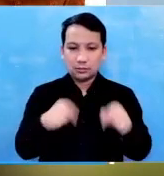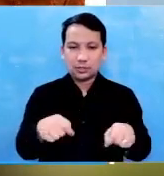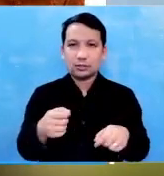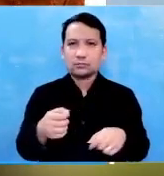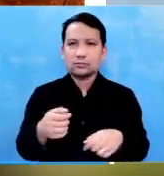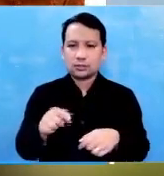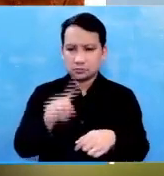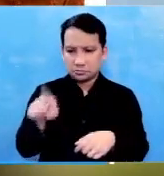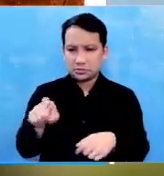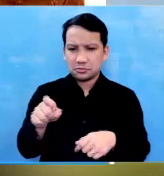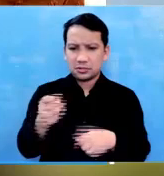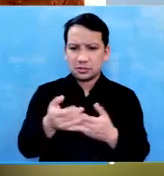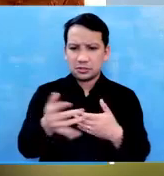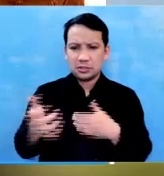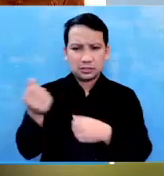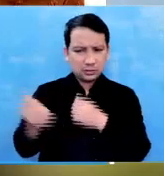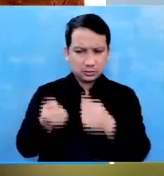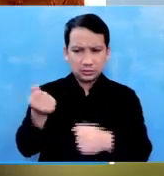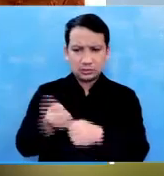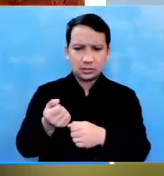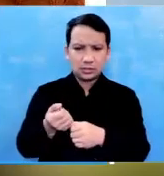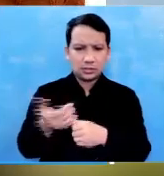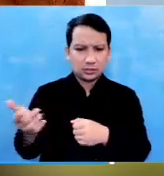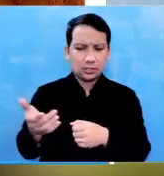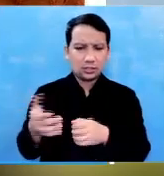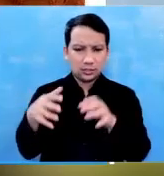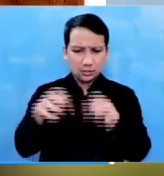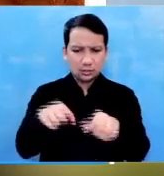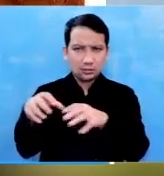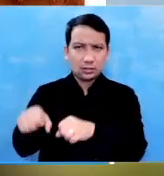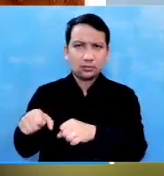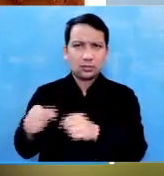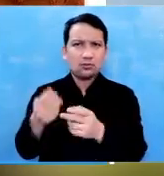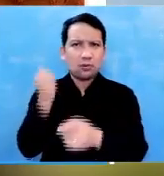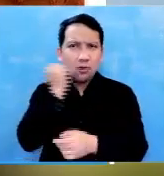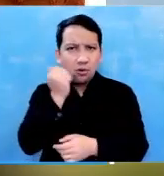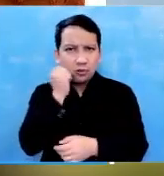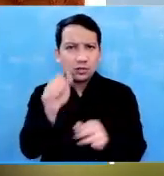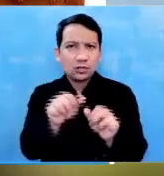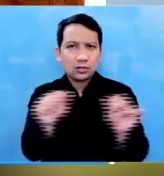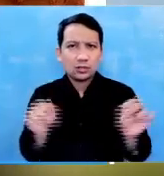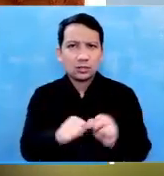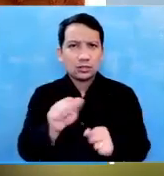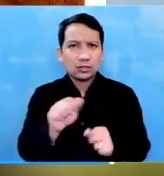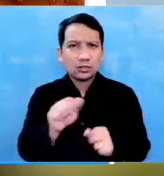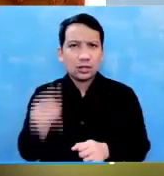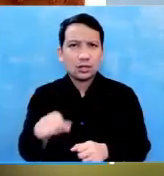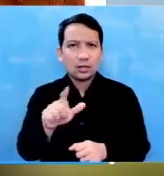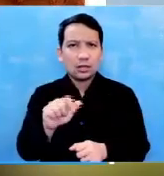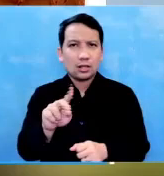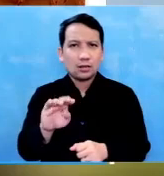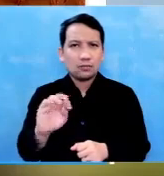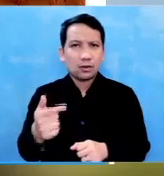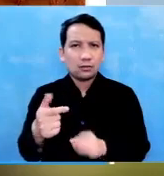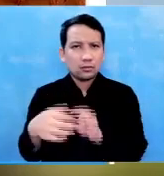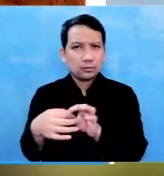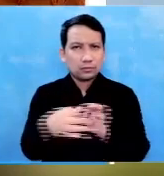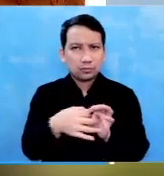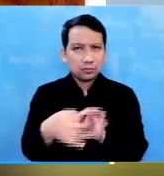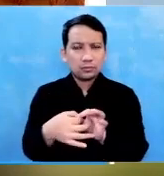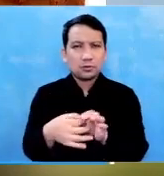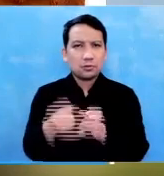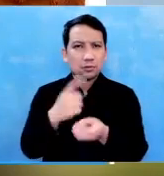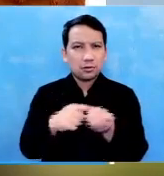no, na nahuli yung mga Shabu Laboratory dyan. Bakit laging dyan sa area na yan? Meron po bang connection itong